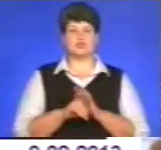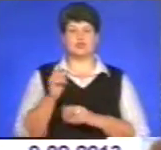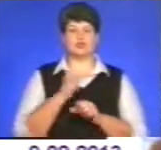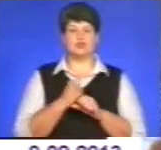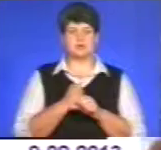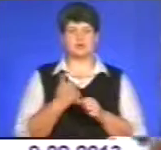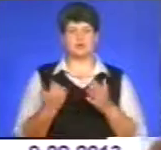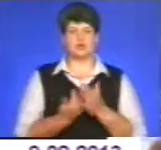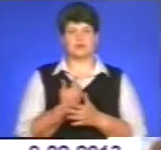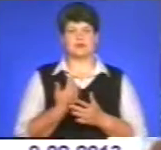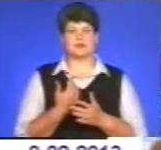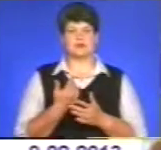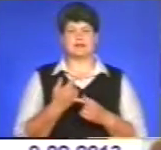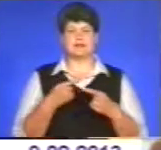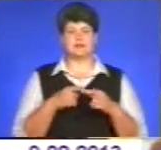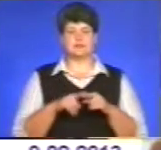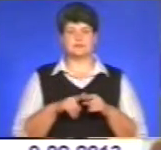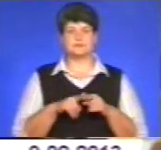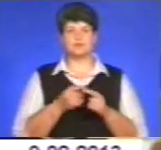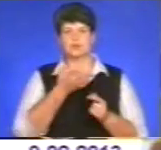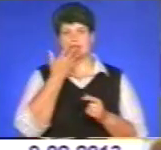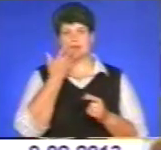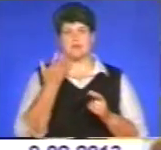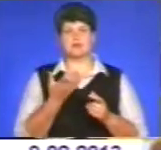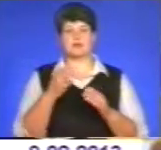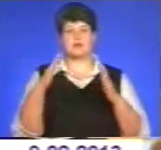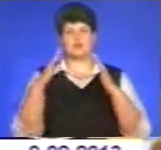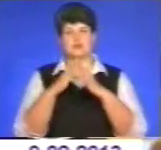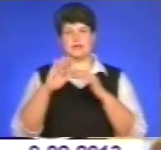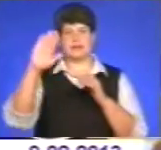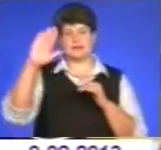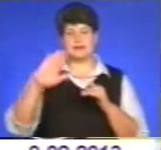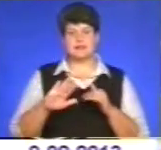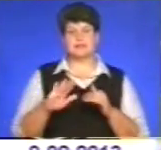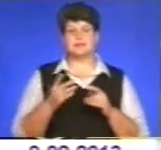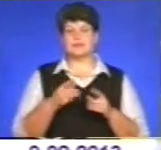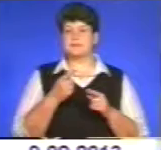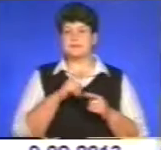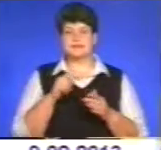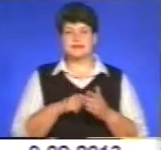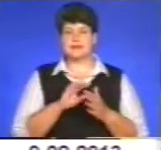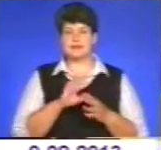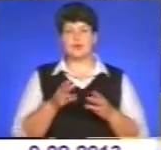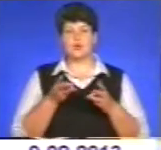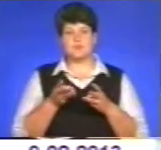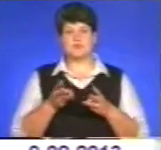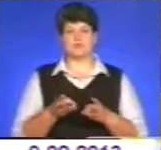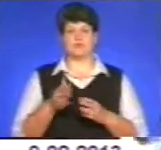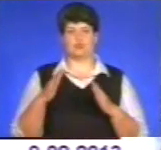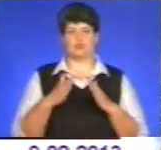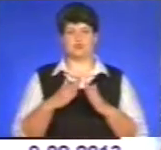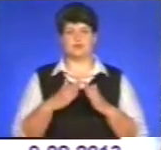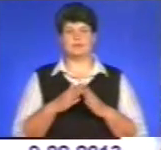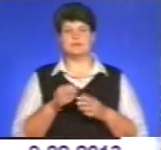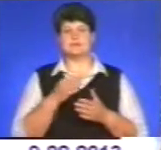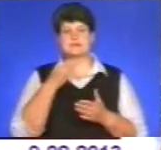інноваційних технологіях, скажімо, в питаннях отеплення будинків, в питаннях не так отеплення будинків, обігріву будинків, в питаннях,